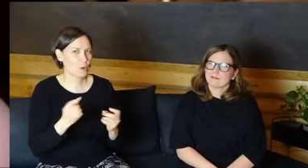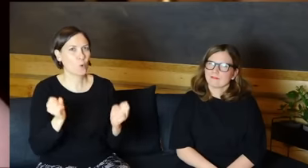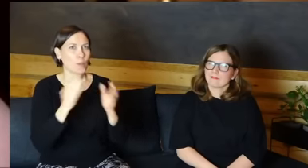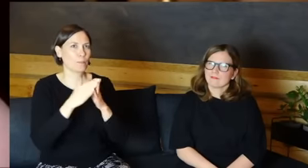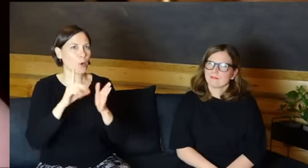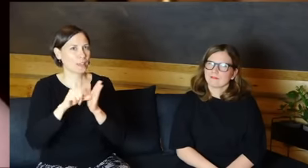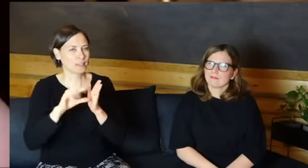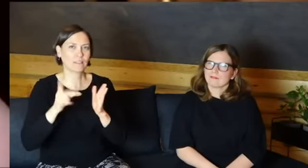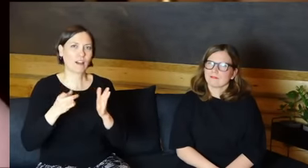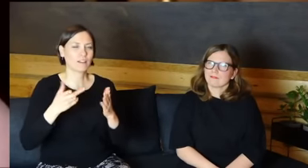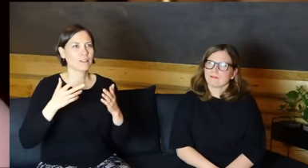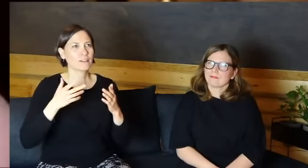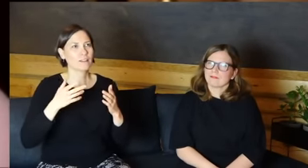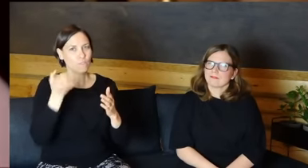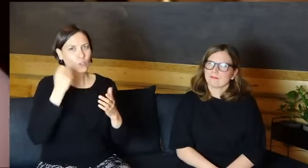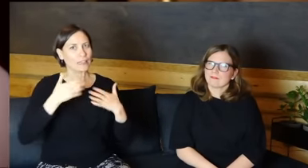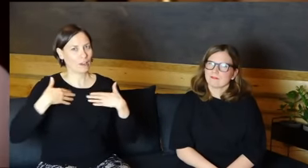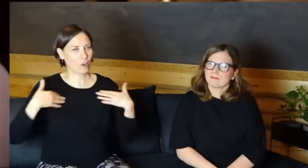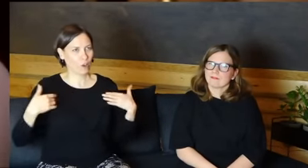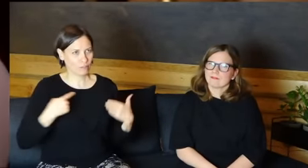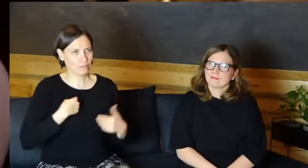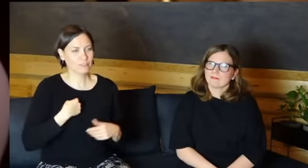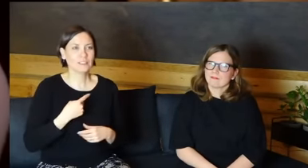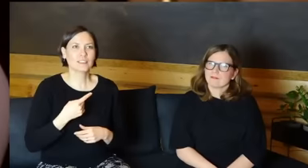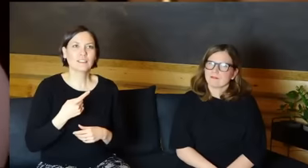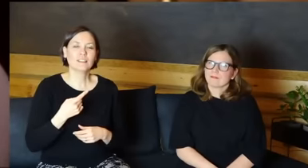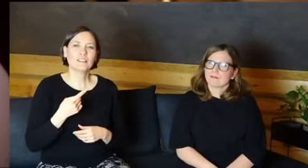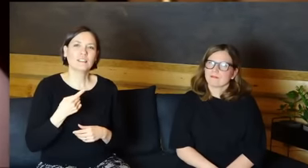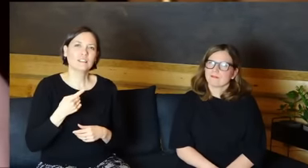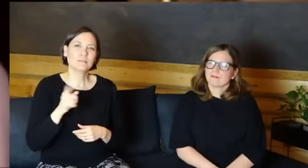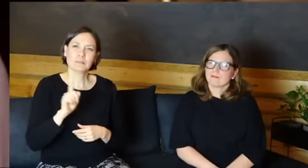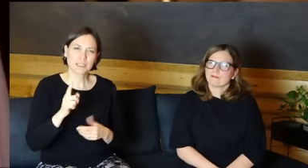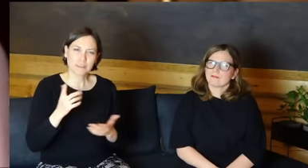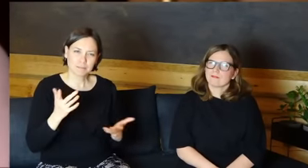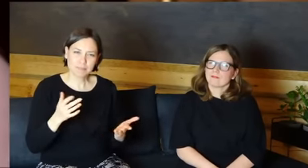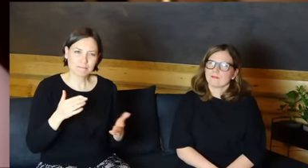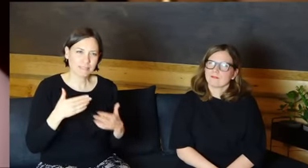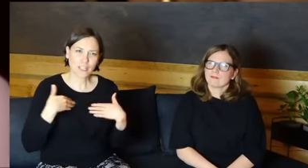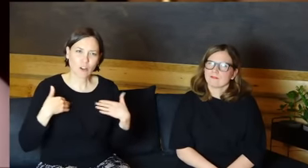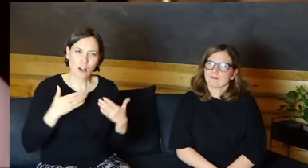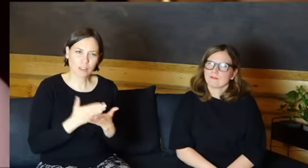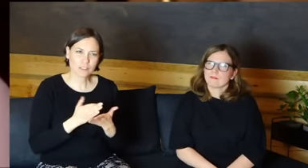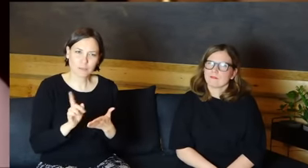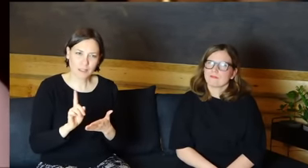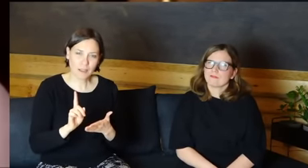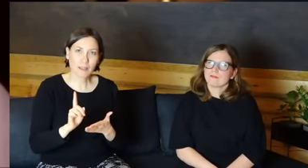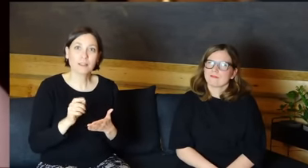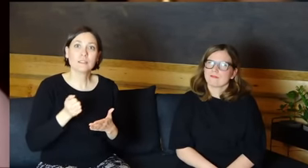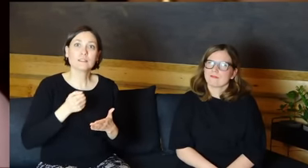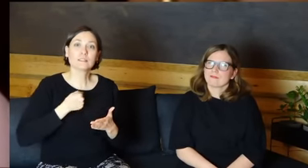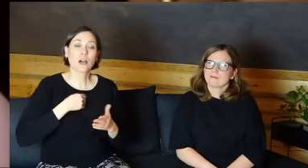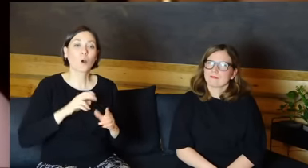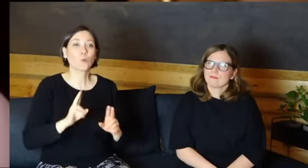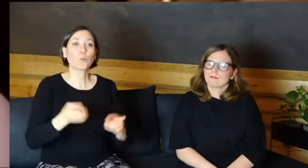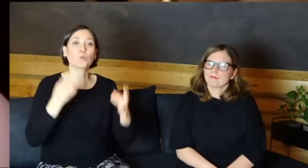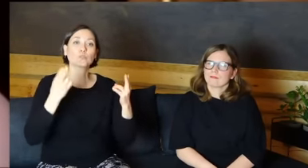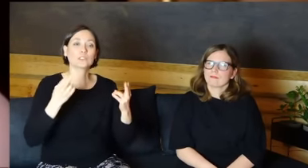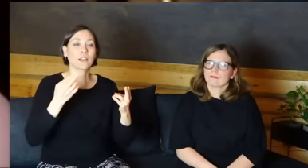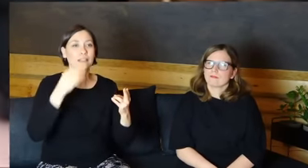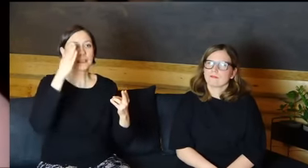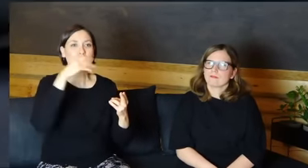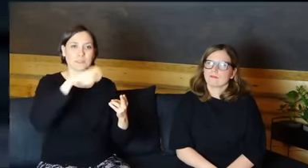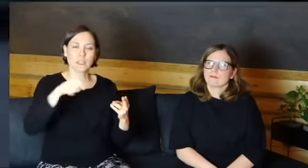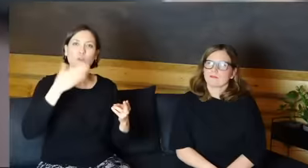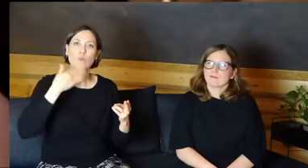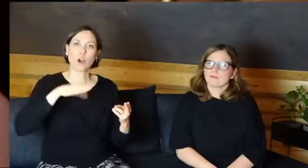ilon aihe on minusta ollut se, että me on saatu uusia vastuunkantajia. Ja niitä